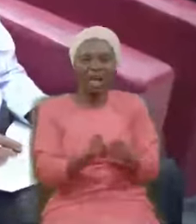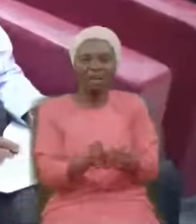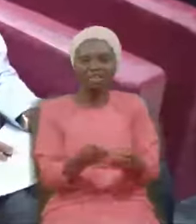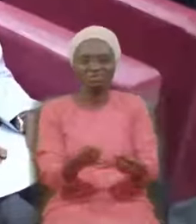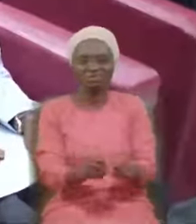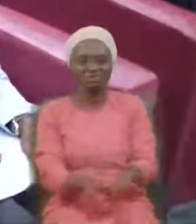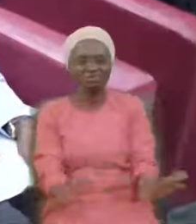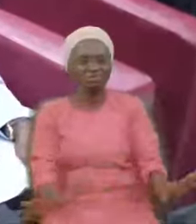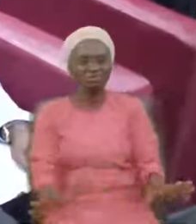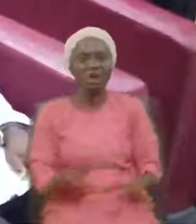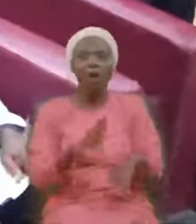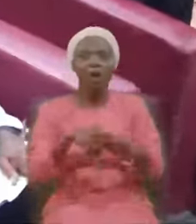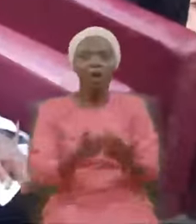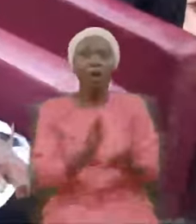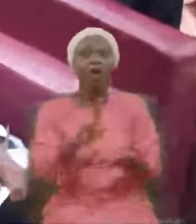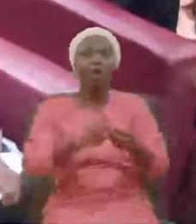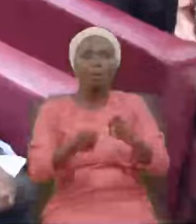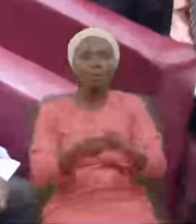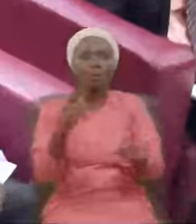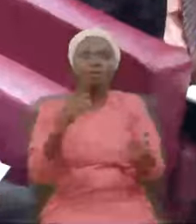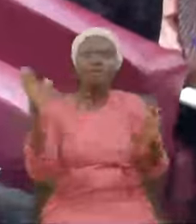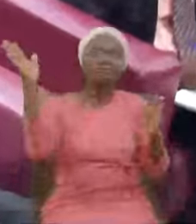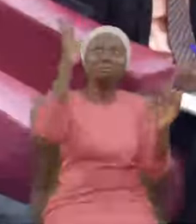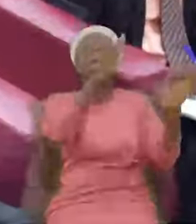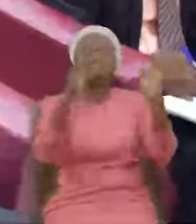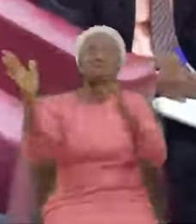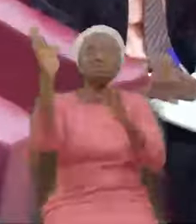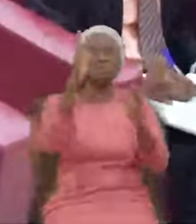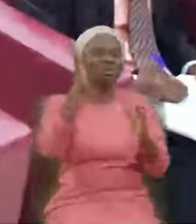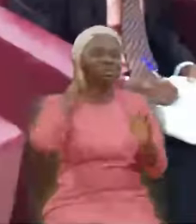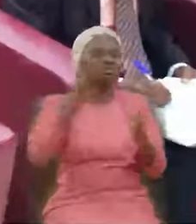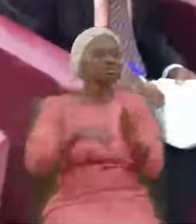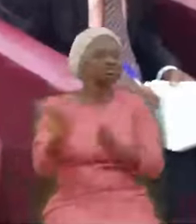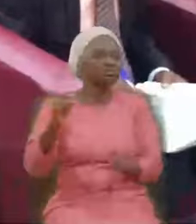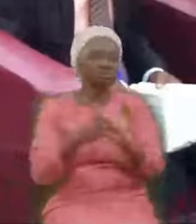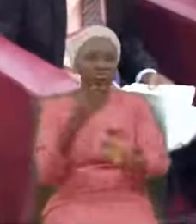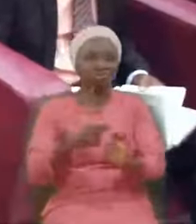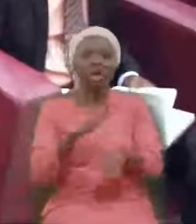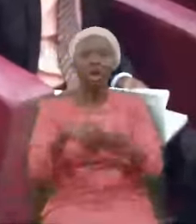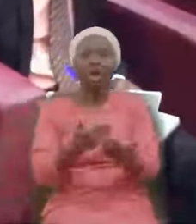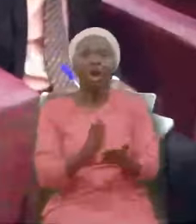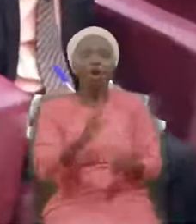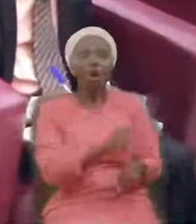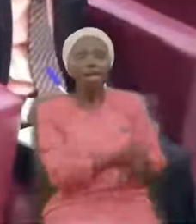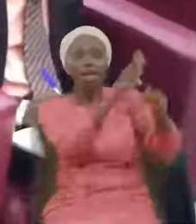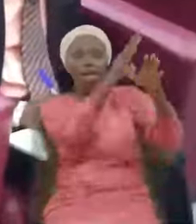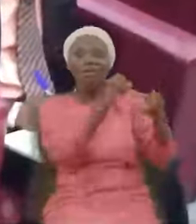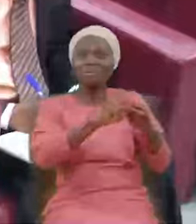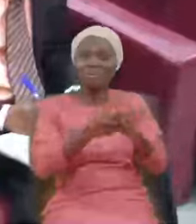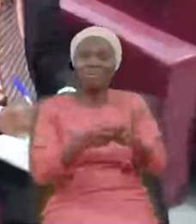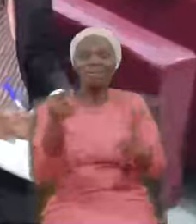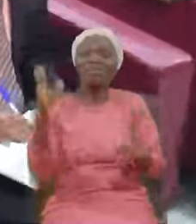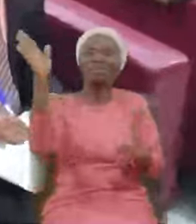Tous vos problèmes, le vent les emportera. Toutes vos montagnes, le vent